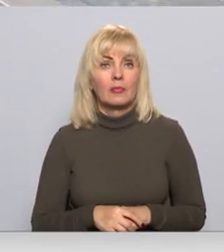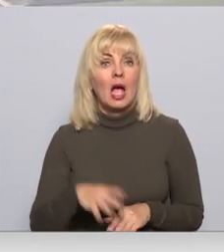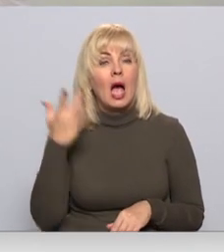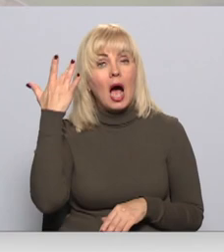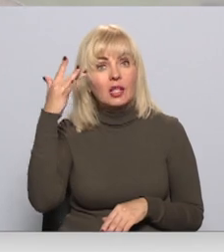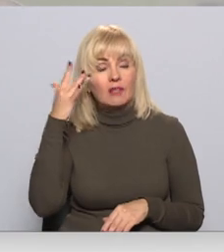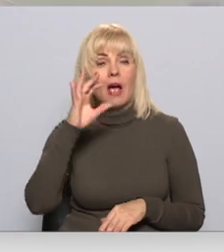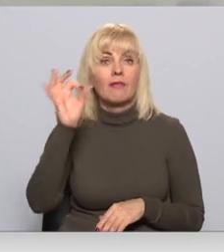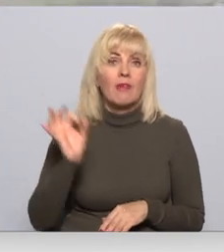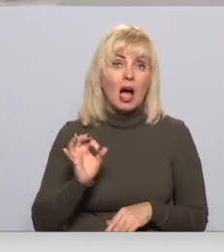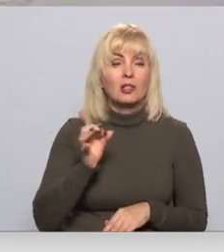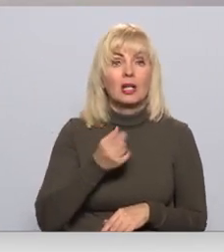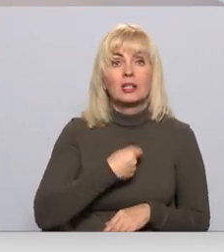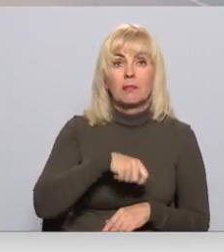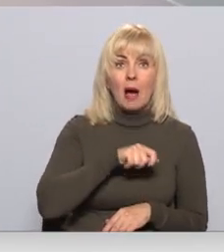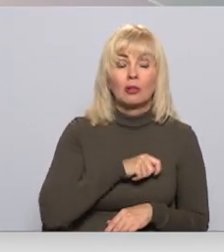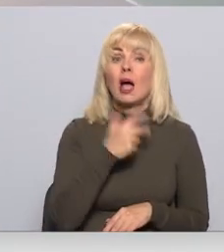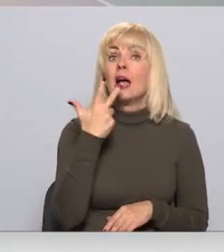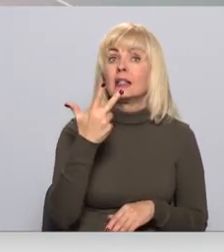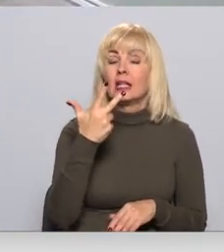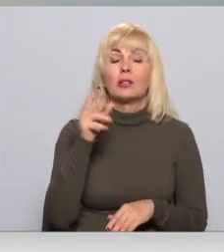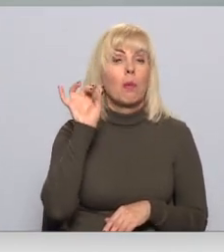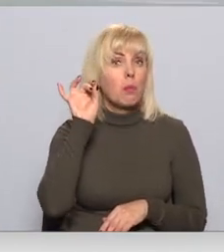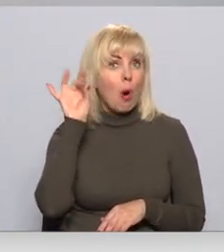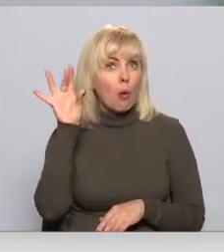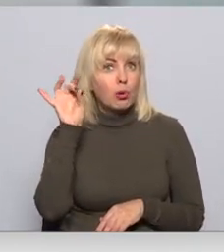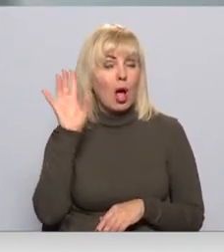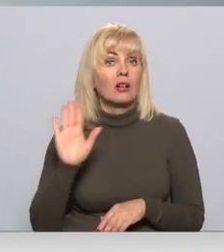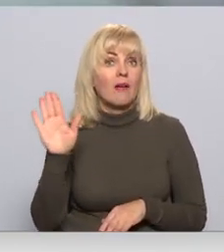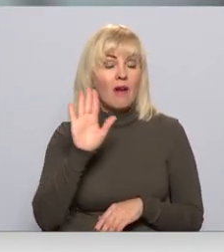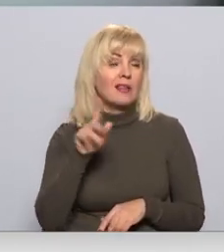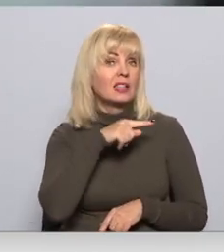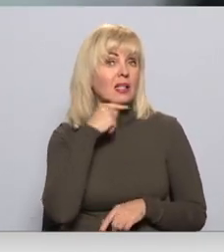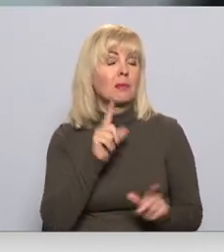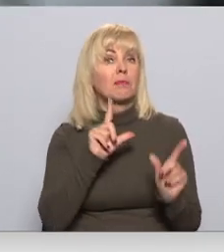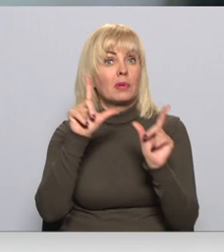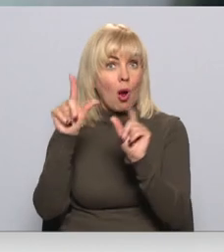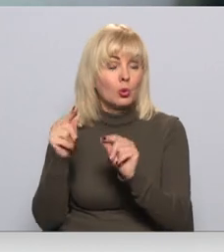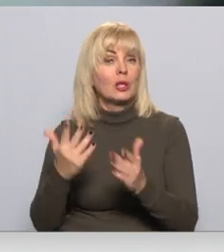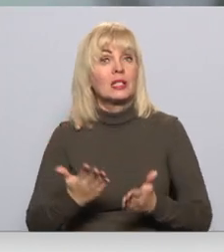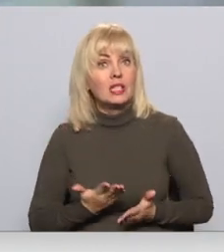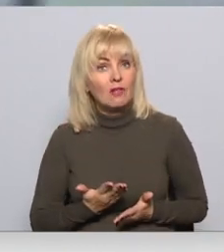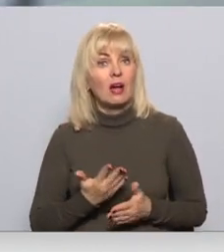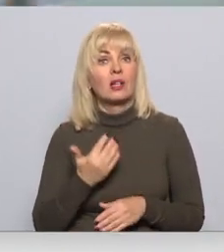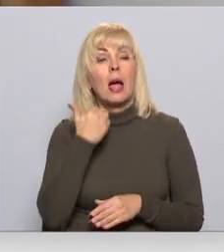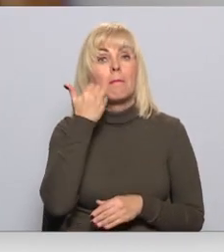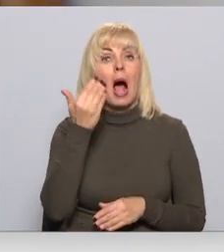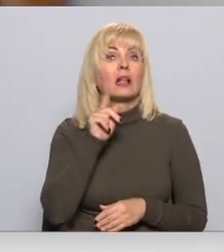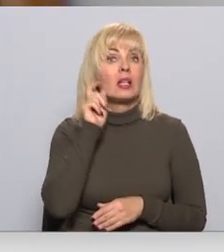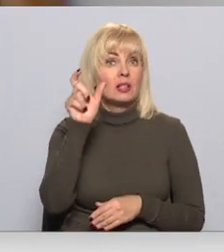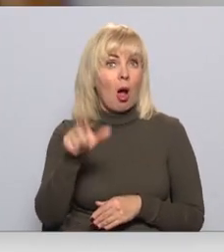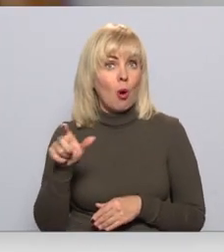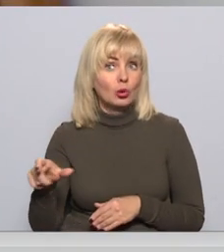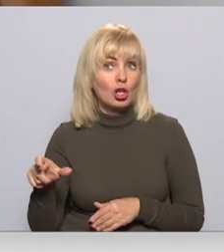ASV, Vācija un Spānija – tās ir trīs populārākās valstis, uz kurām vēlētos doties dzīvot Baltijas jaunieši.